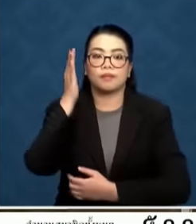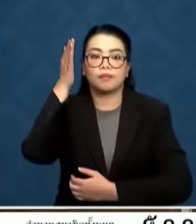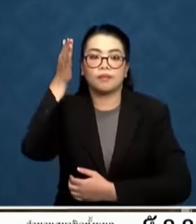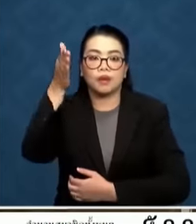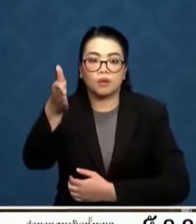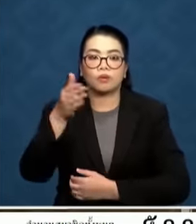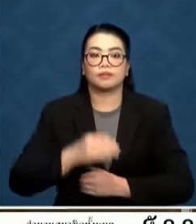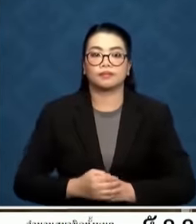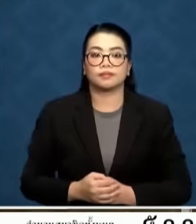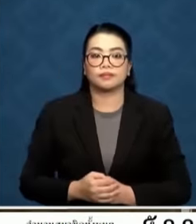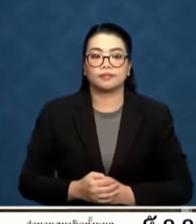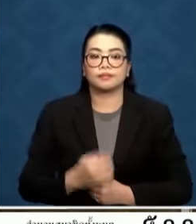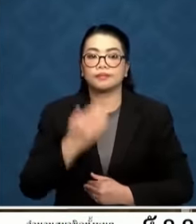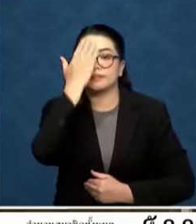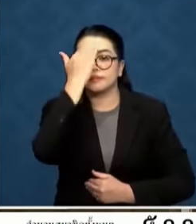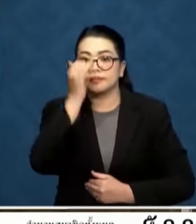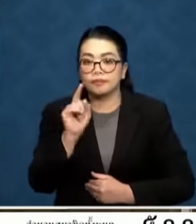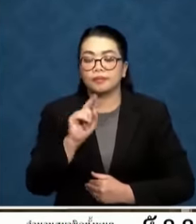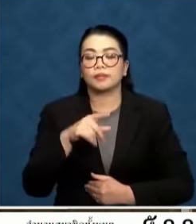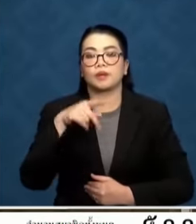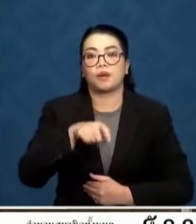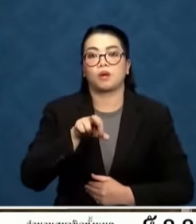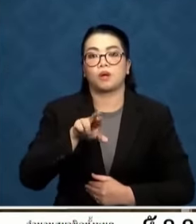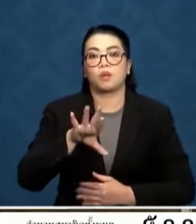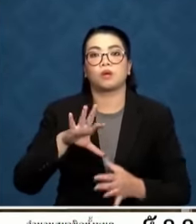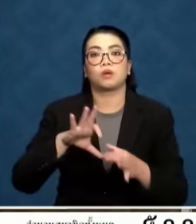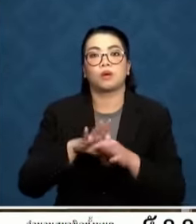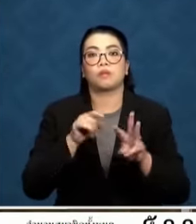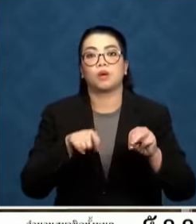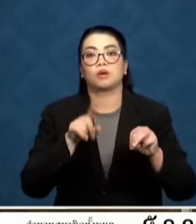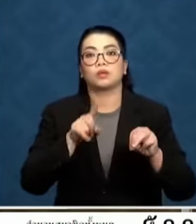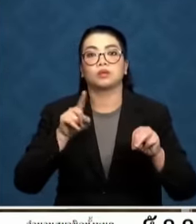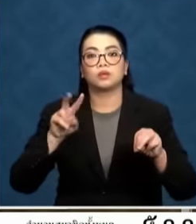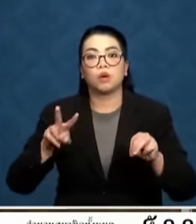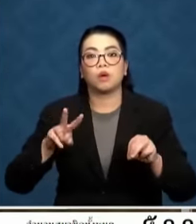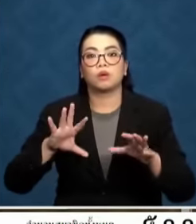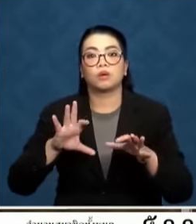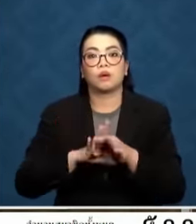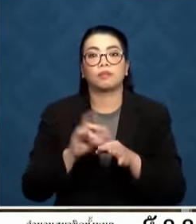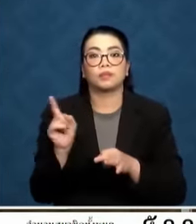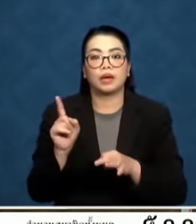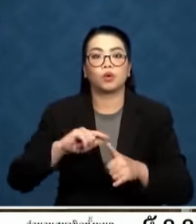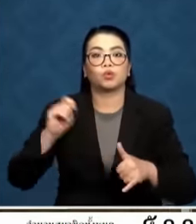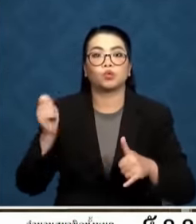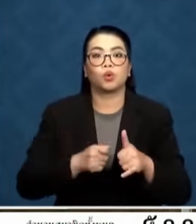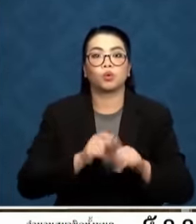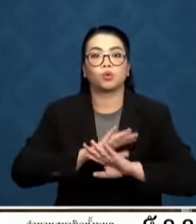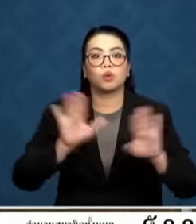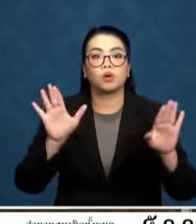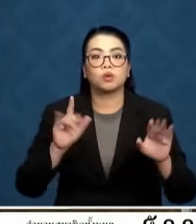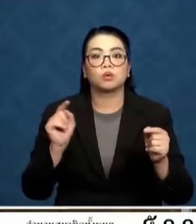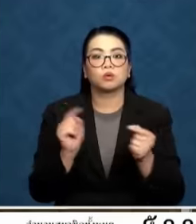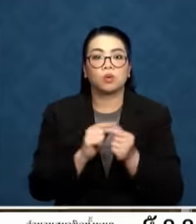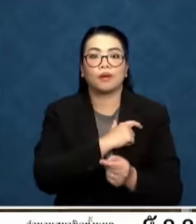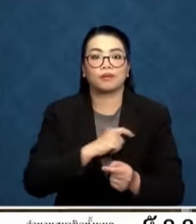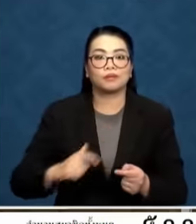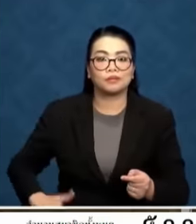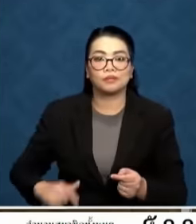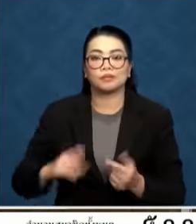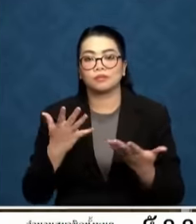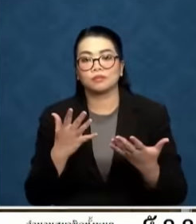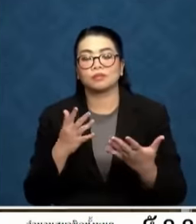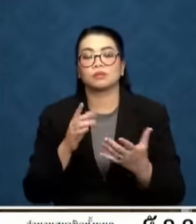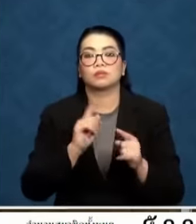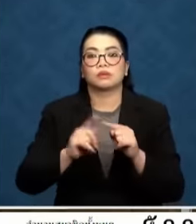อนาคตเพราะว่าพระราชบัญญัตินิรโทษกรรมมันจะเป็นศาลตั้งต้นสำคัญตัวหนึ่งที่จะพา